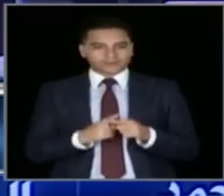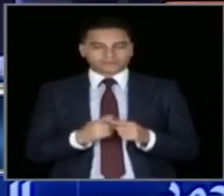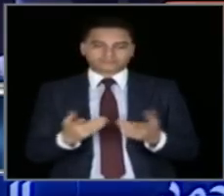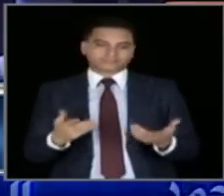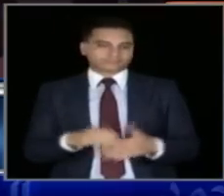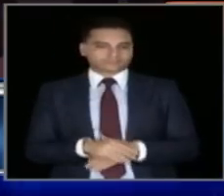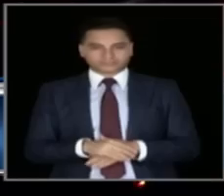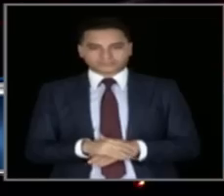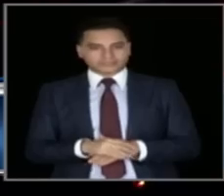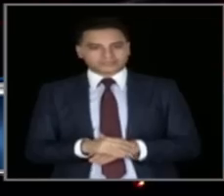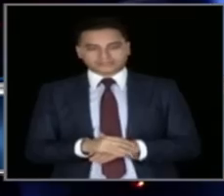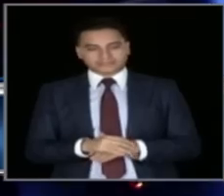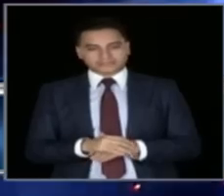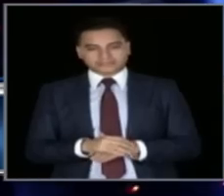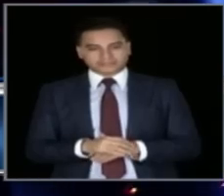إجابة خاطئة.